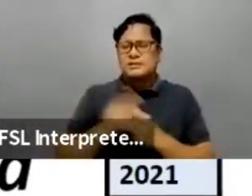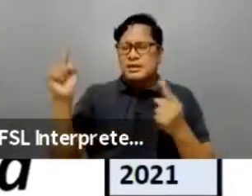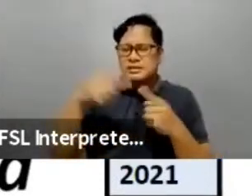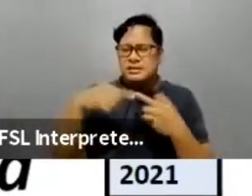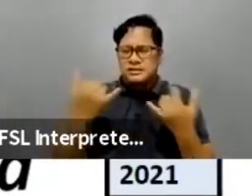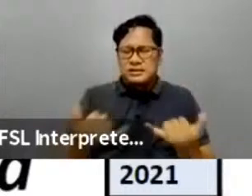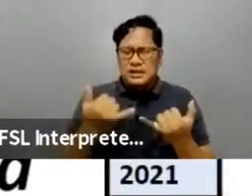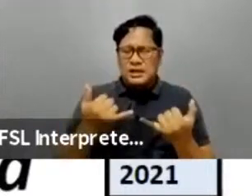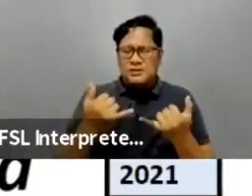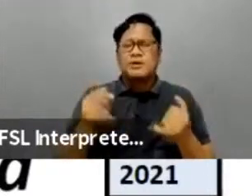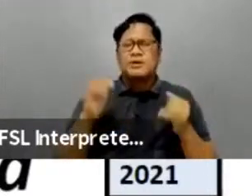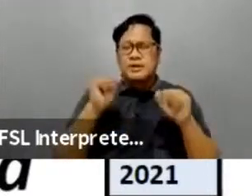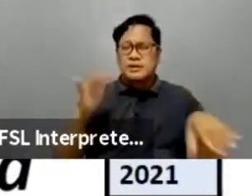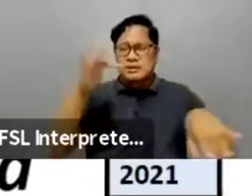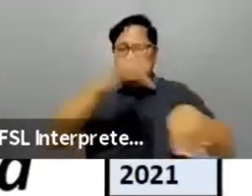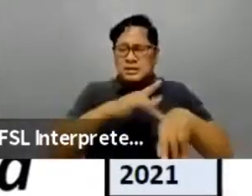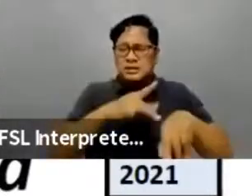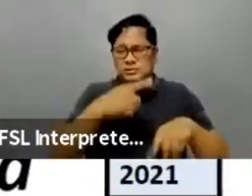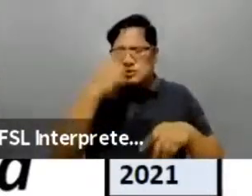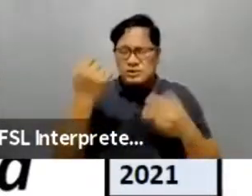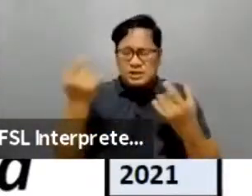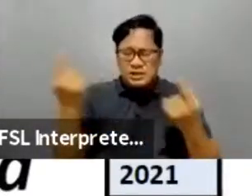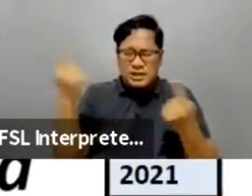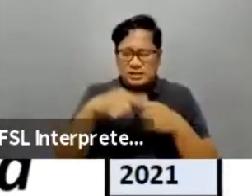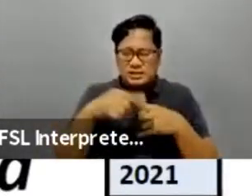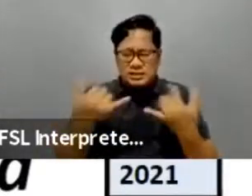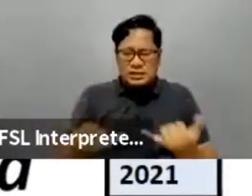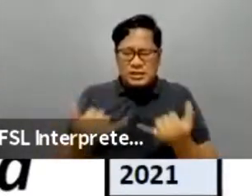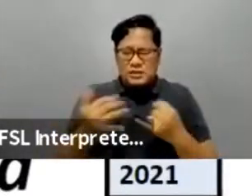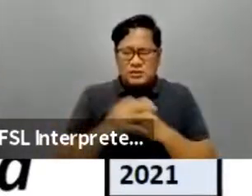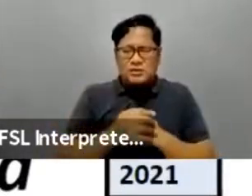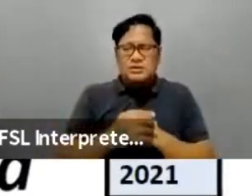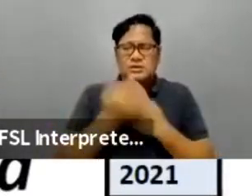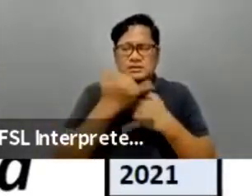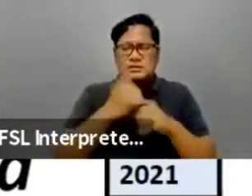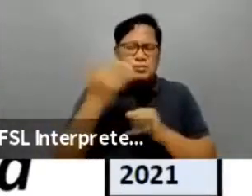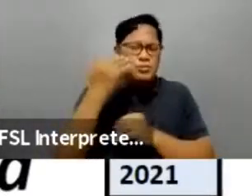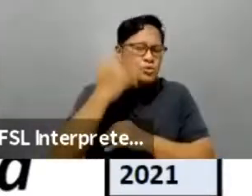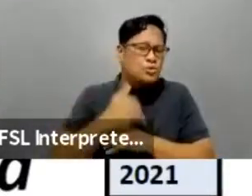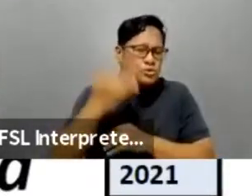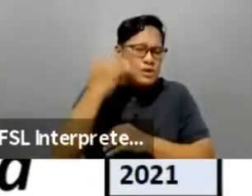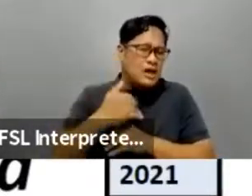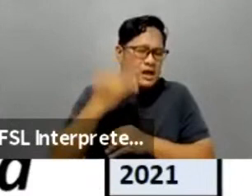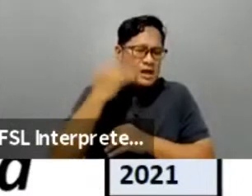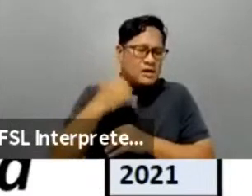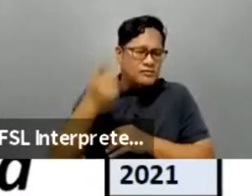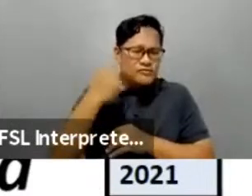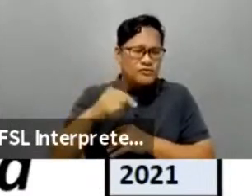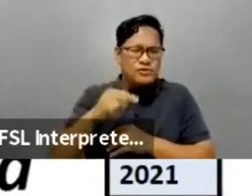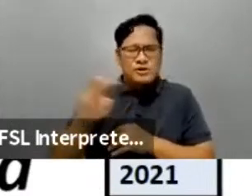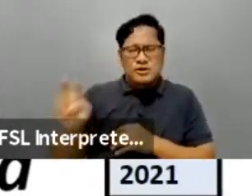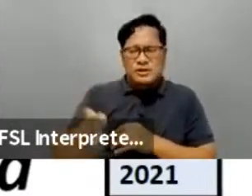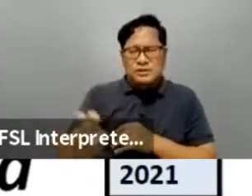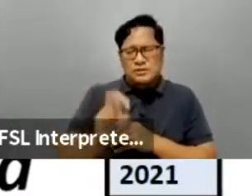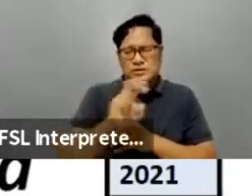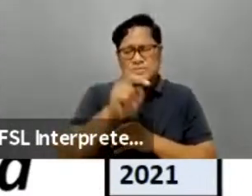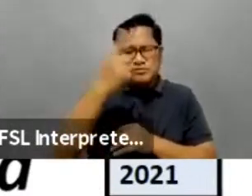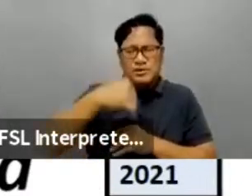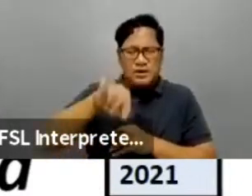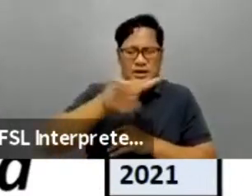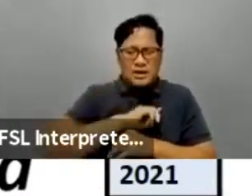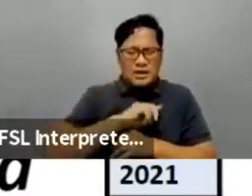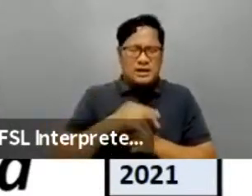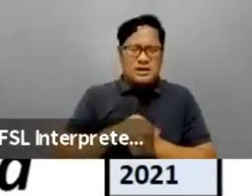ay abot pa dahil hanggang ngayon ay kulang ang mga transportation para sa atin